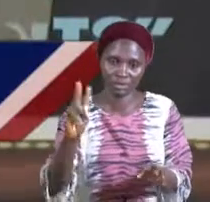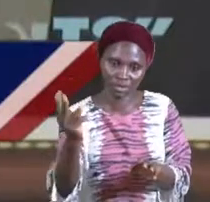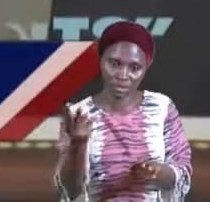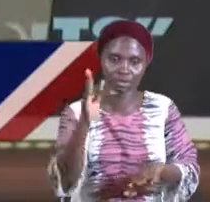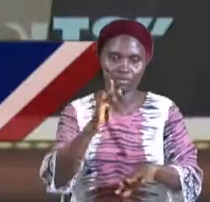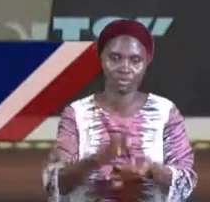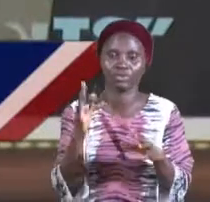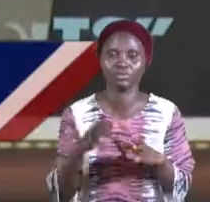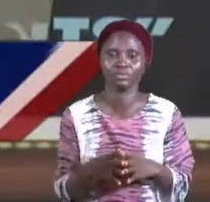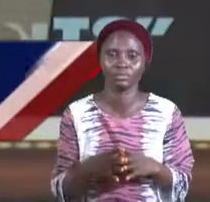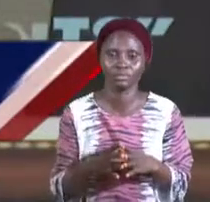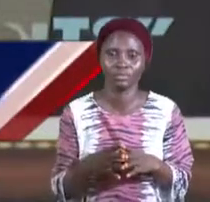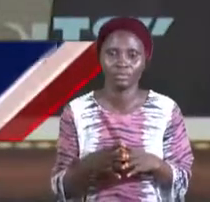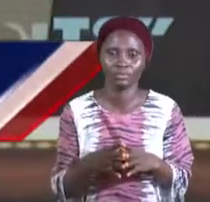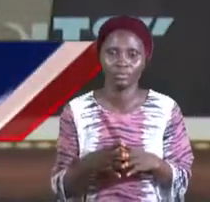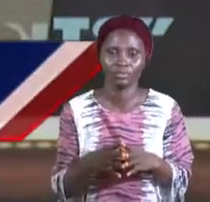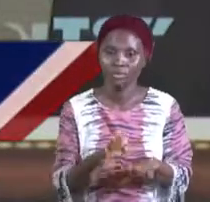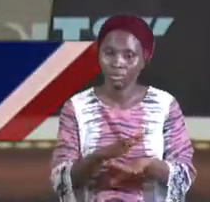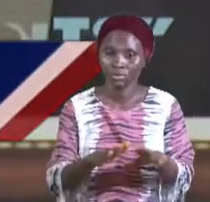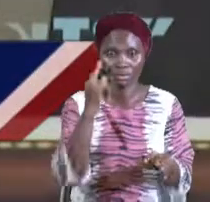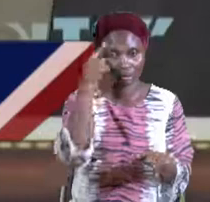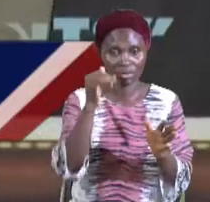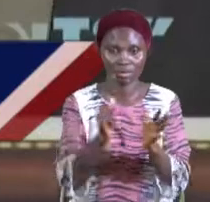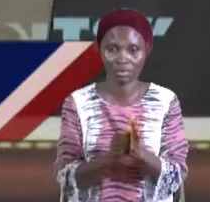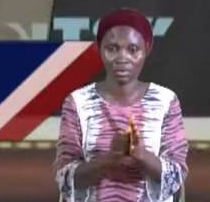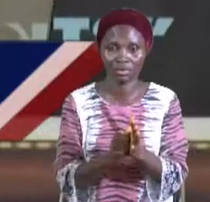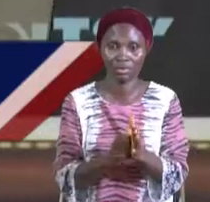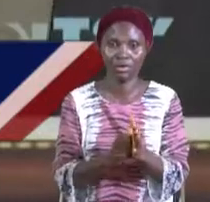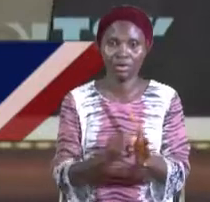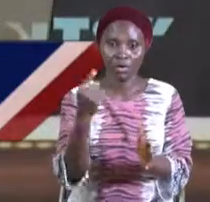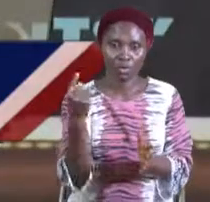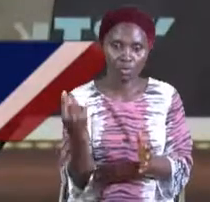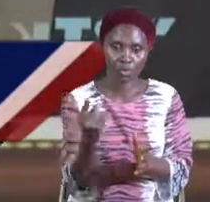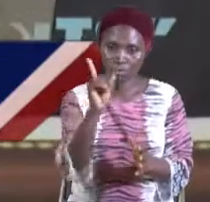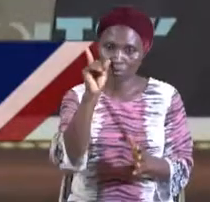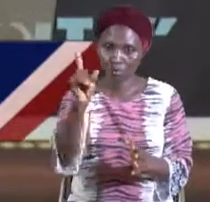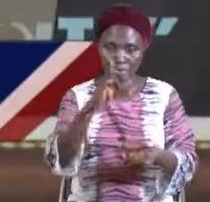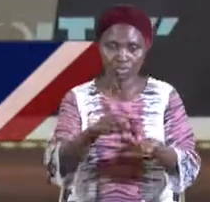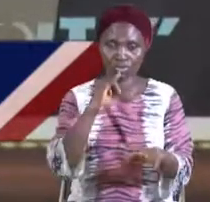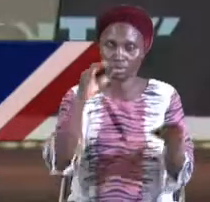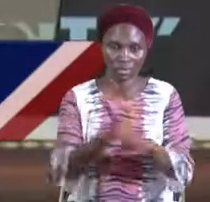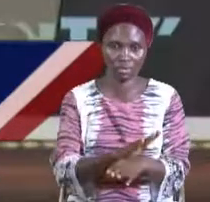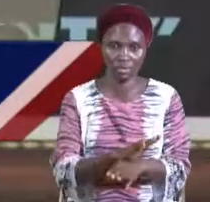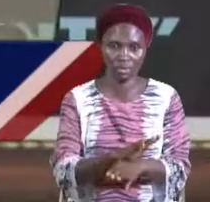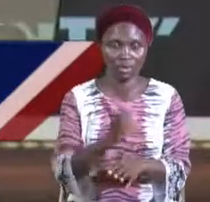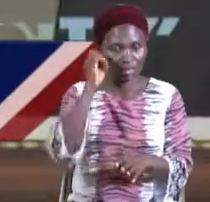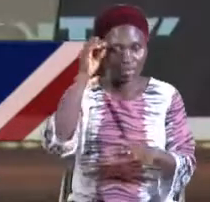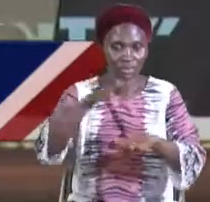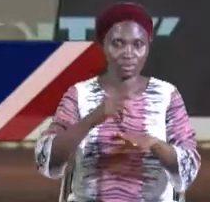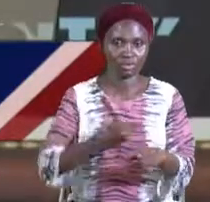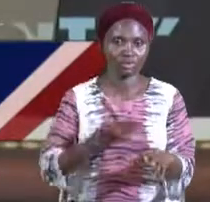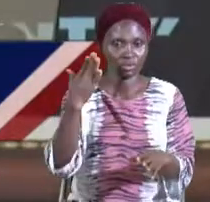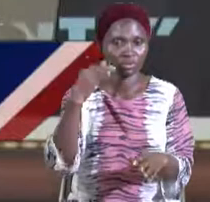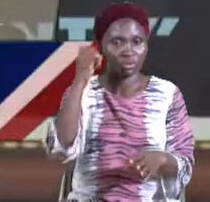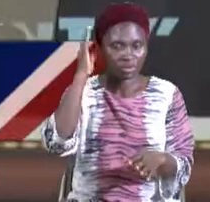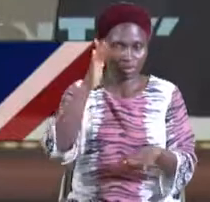seconde touche. Ne pense pas qu'une seule touche est suffisante. Il nous a touché avant, il va nous toucher